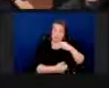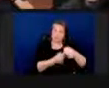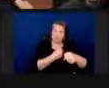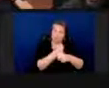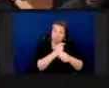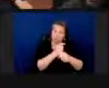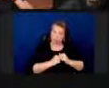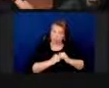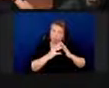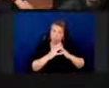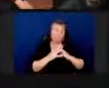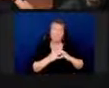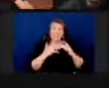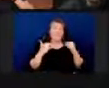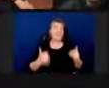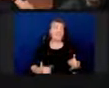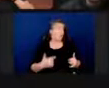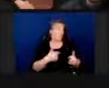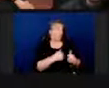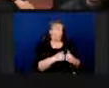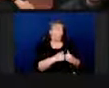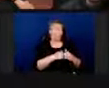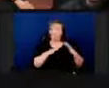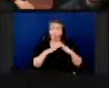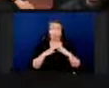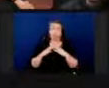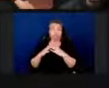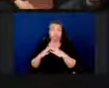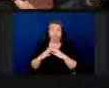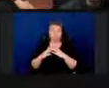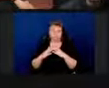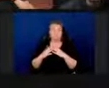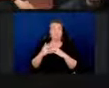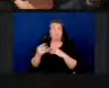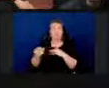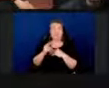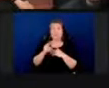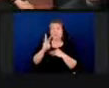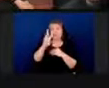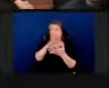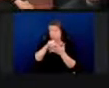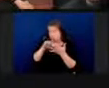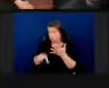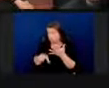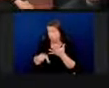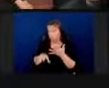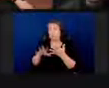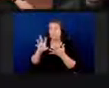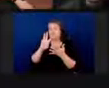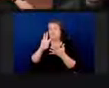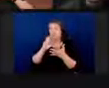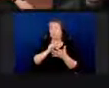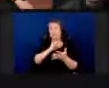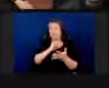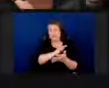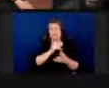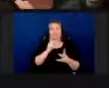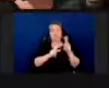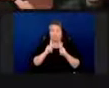البرنامج وهذا العام نحن ركزنا طبعا على توظيف عدد أكبر